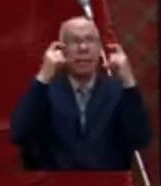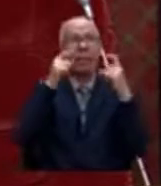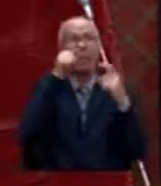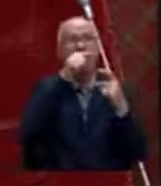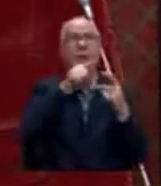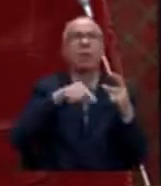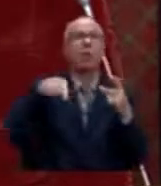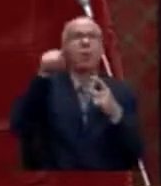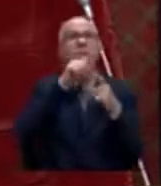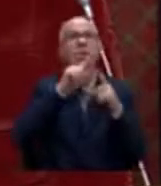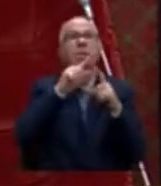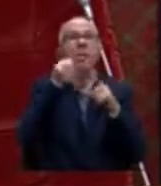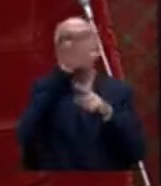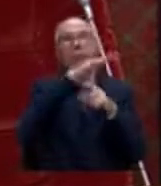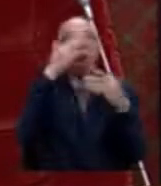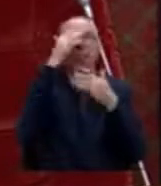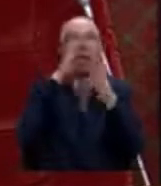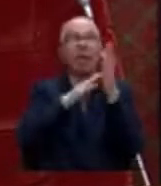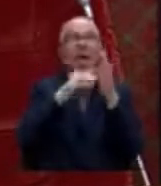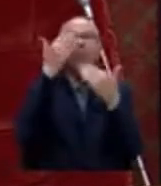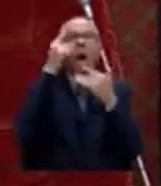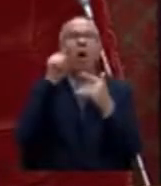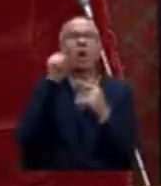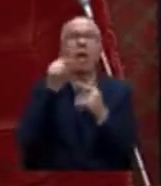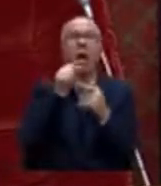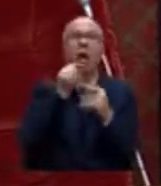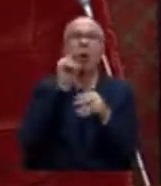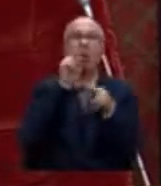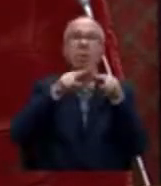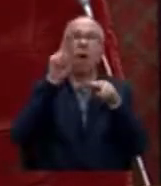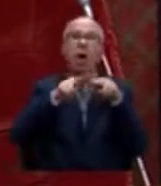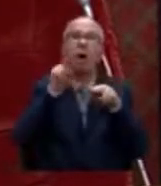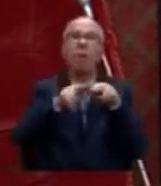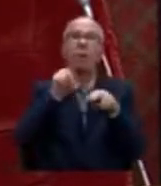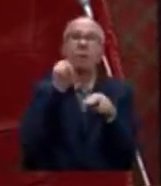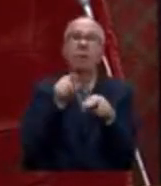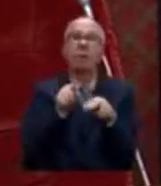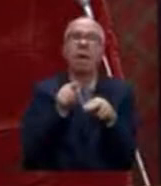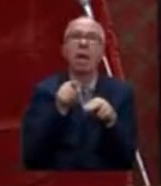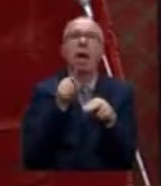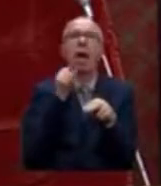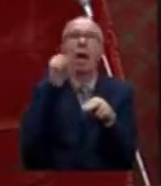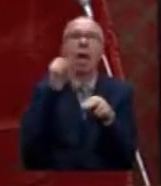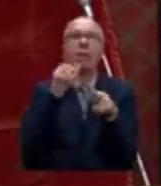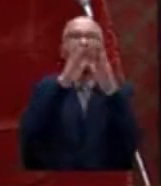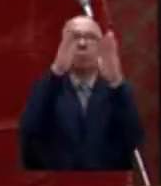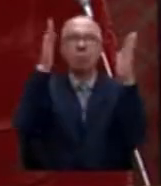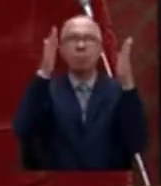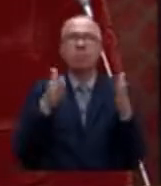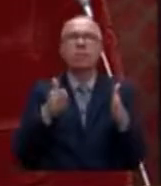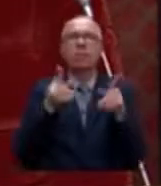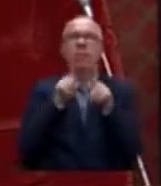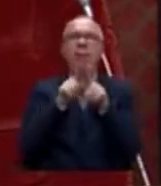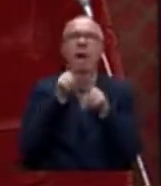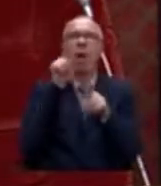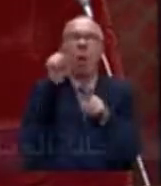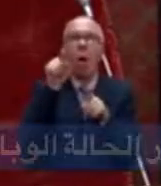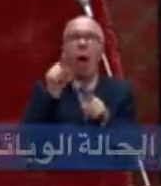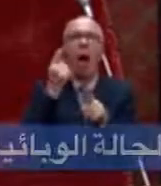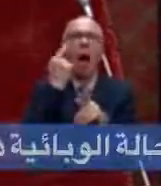بمعيارة مغربية، عندنا واحد المعهد المغربي للتقنين لمانور،